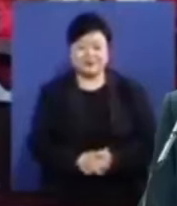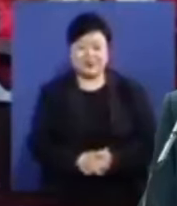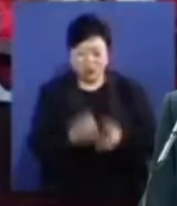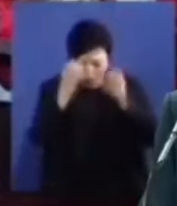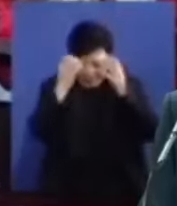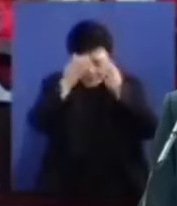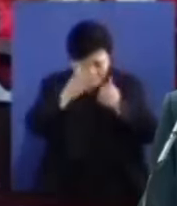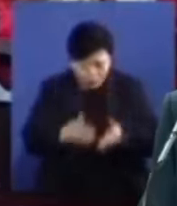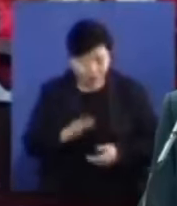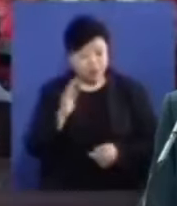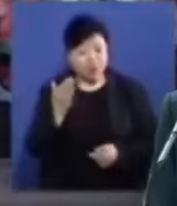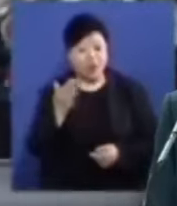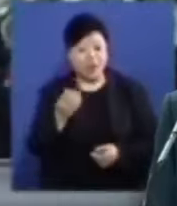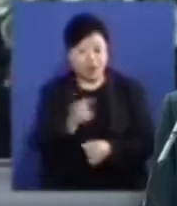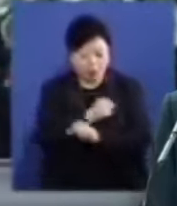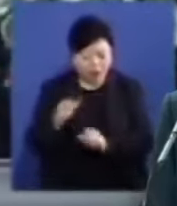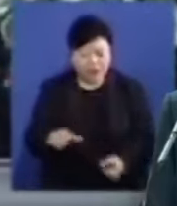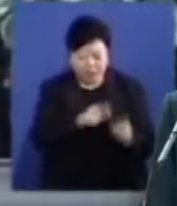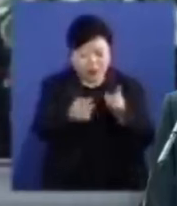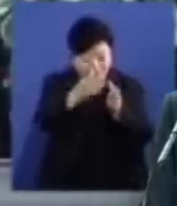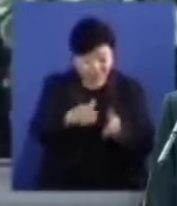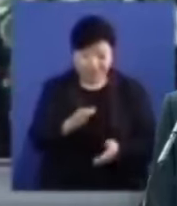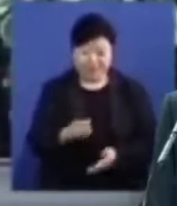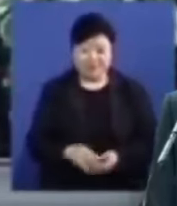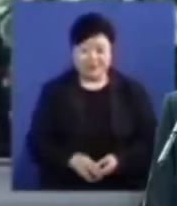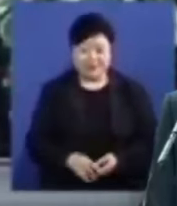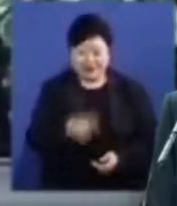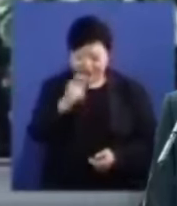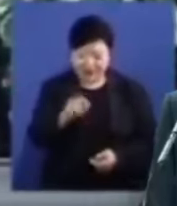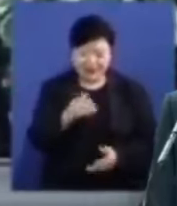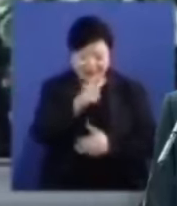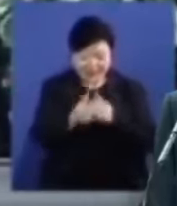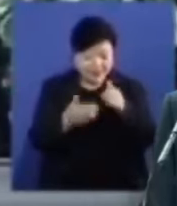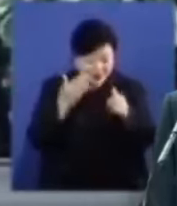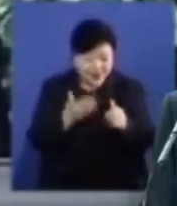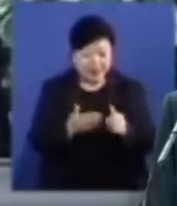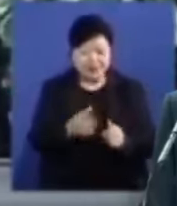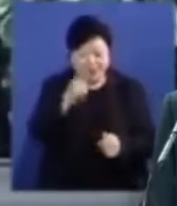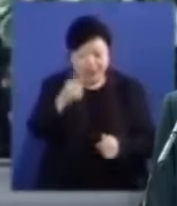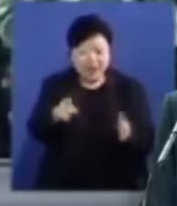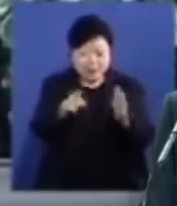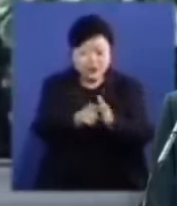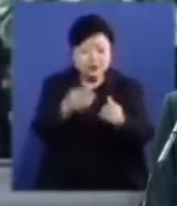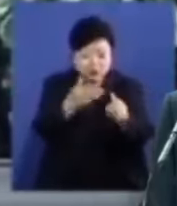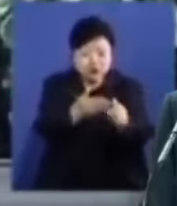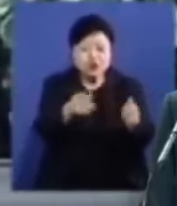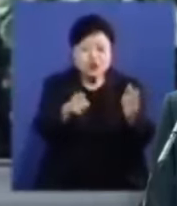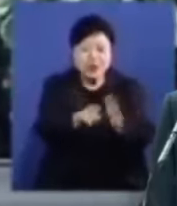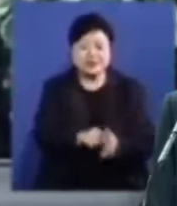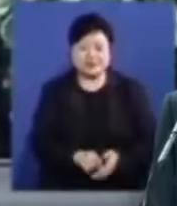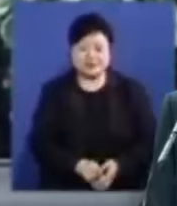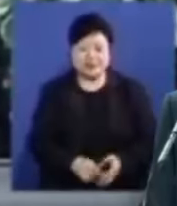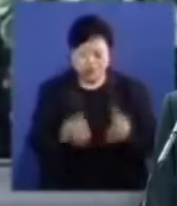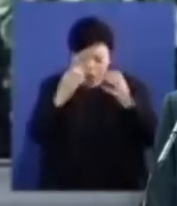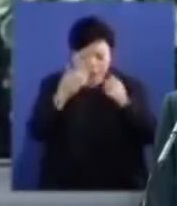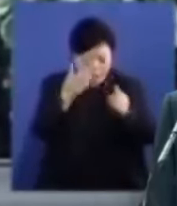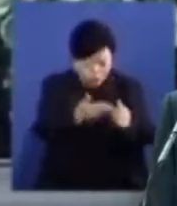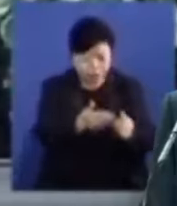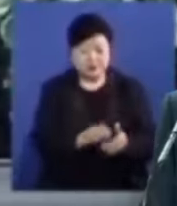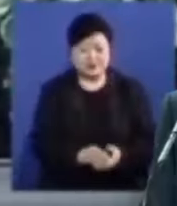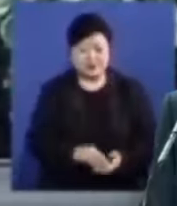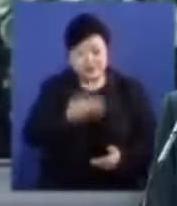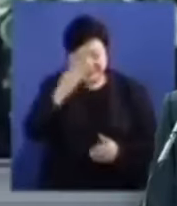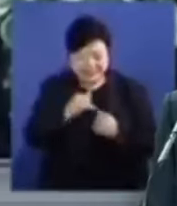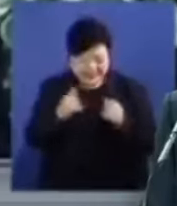고난을 통해서 된 것이다. 광야를 통해서 된 것이다. 하나님께서는 우리로 강한 믿음을 갖게 하시기 위하여 고난을 주시는 것은